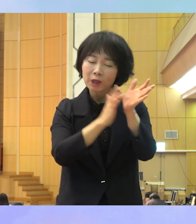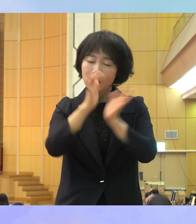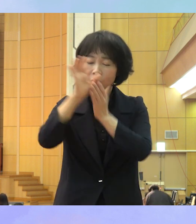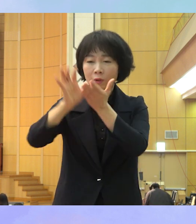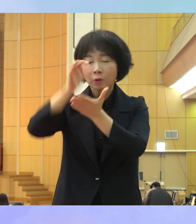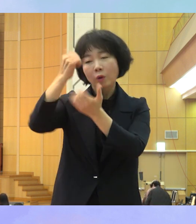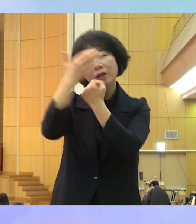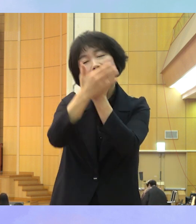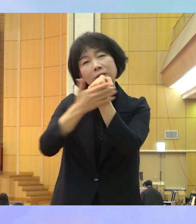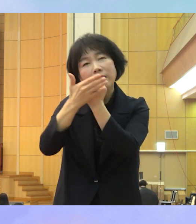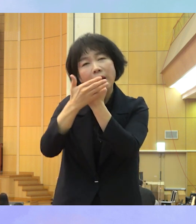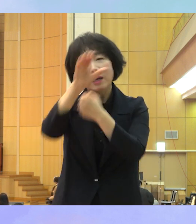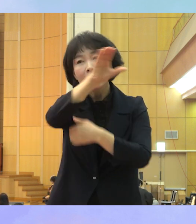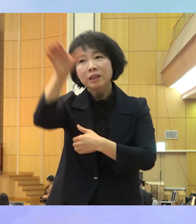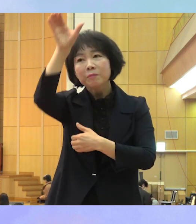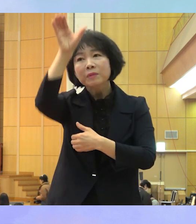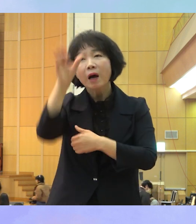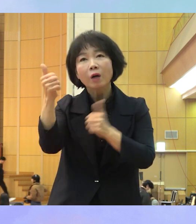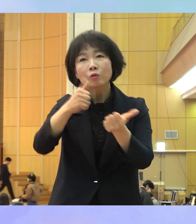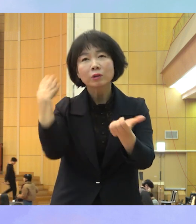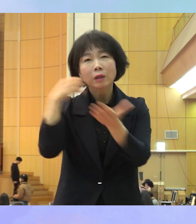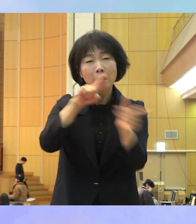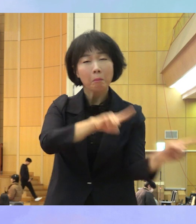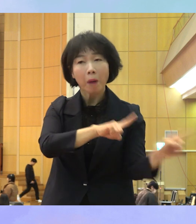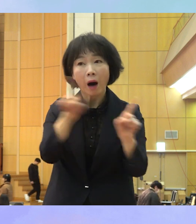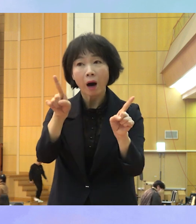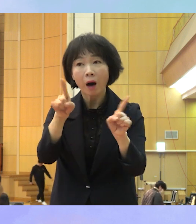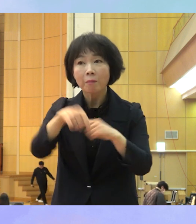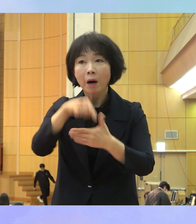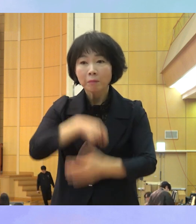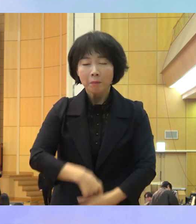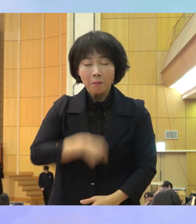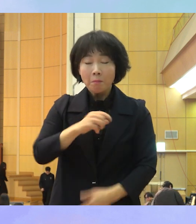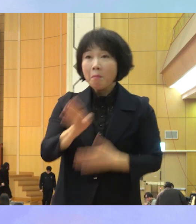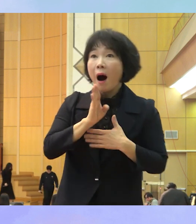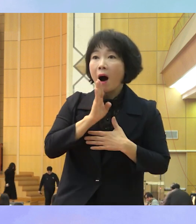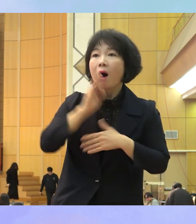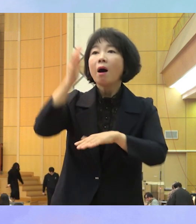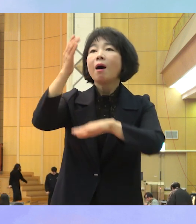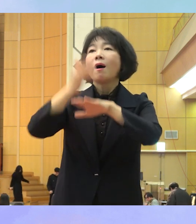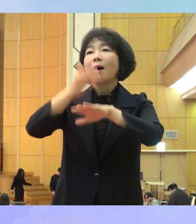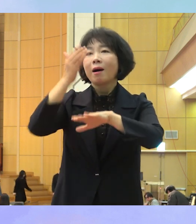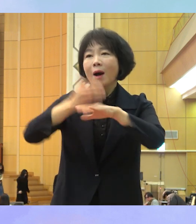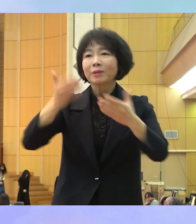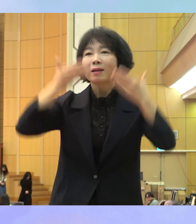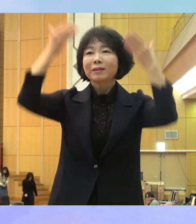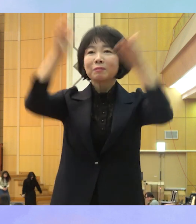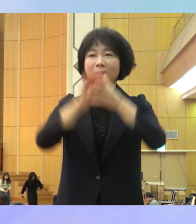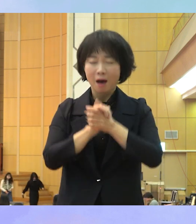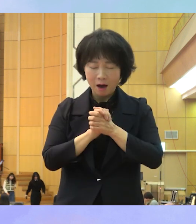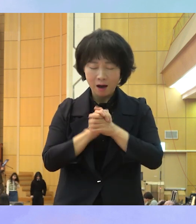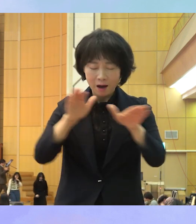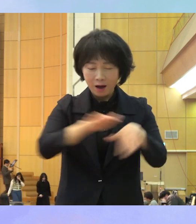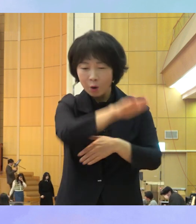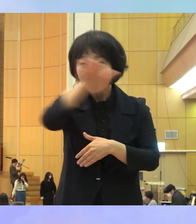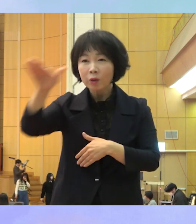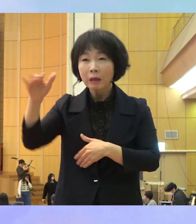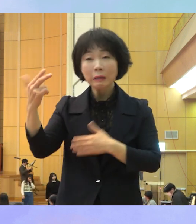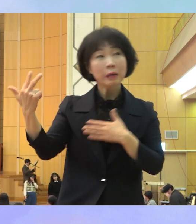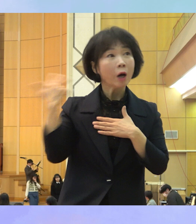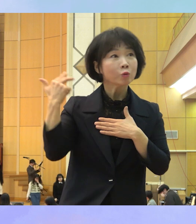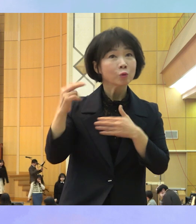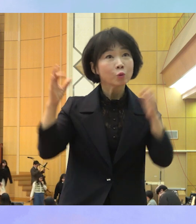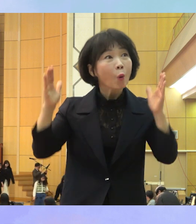그리스도의 그 십자가의 사할 대속을 진심으로 감사드립니다. 아버지 하나님, 저희들 지난